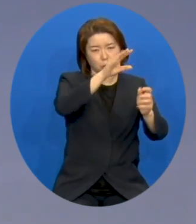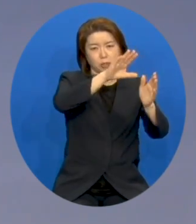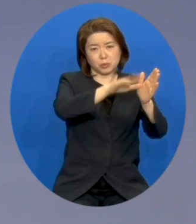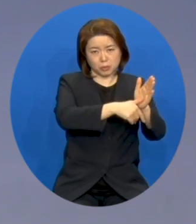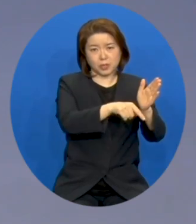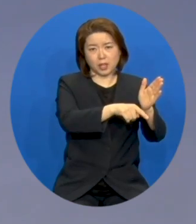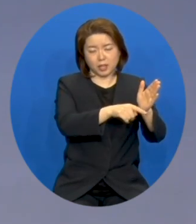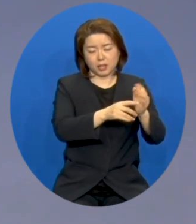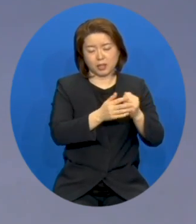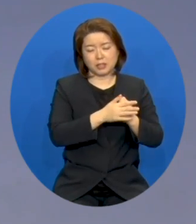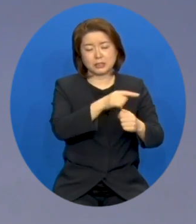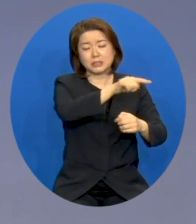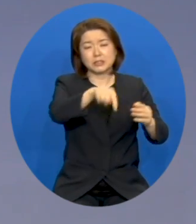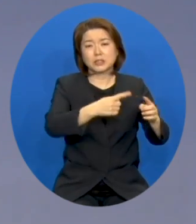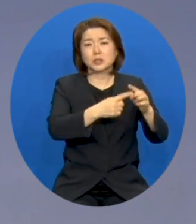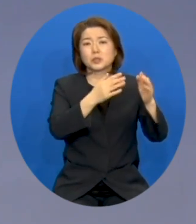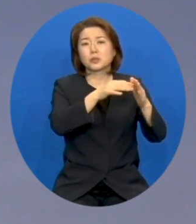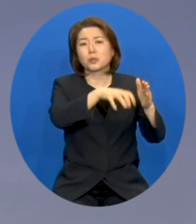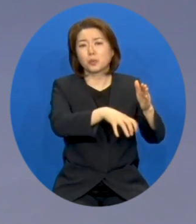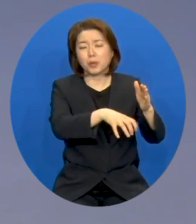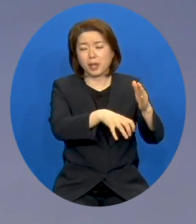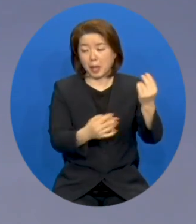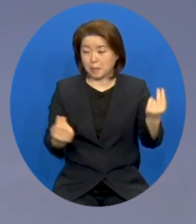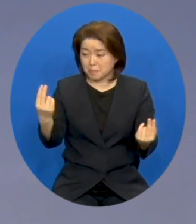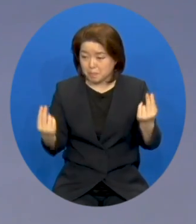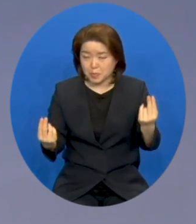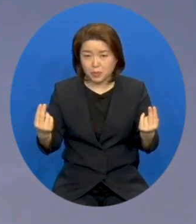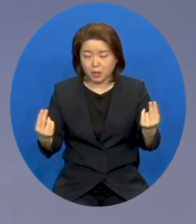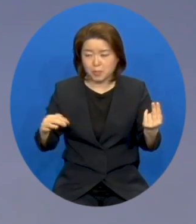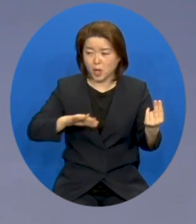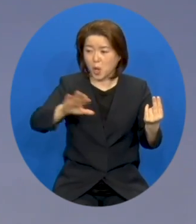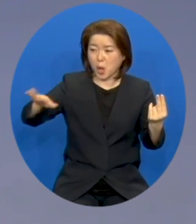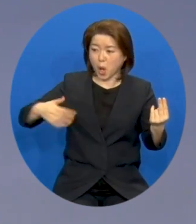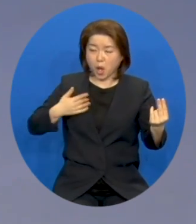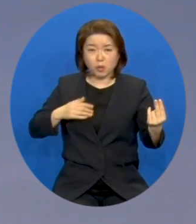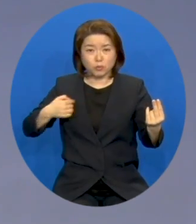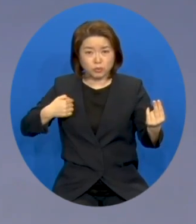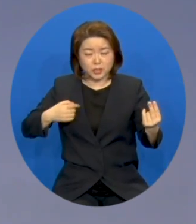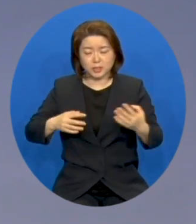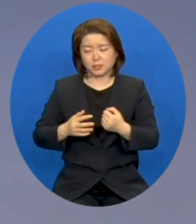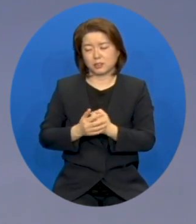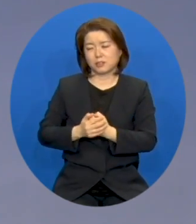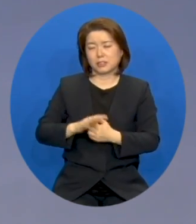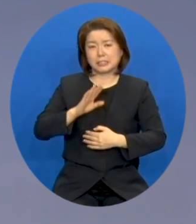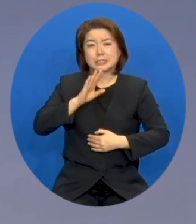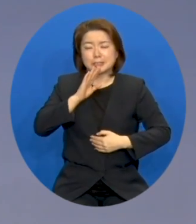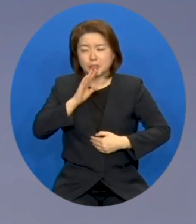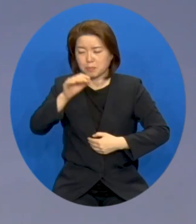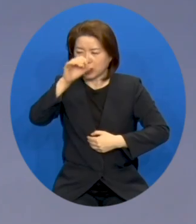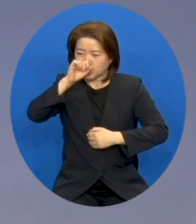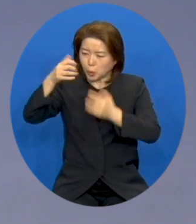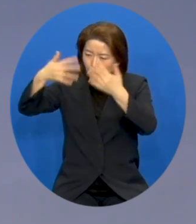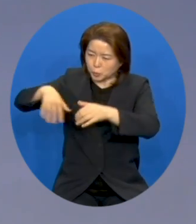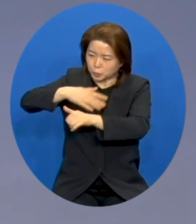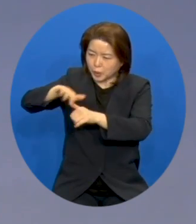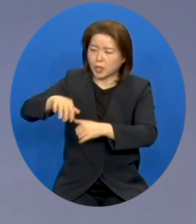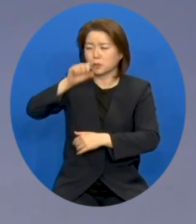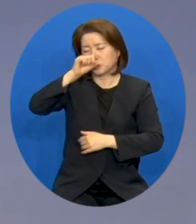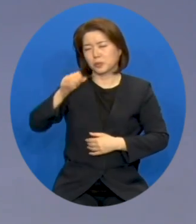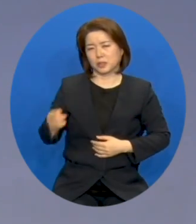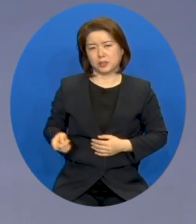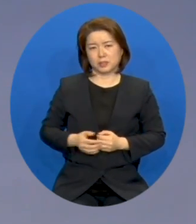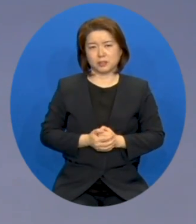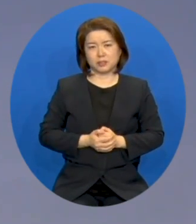그 고린도 교회에 비하면 우리는 정말 너무나도 좋은 여건 속에 있습니다.